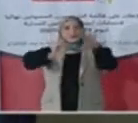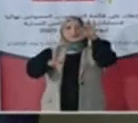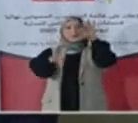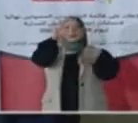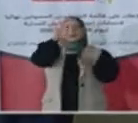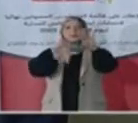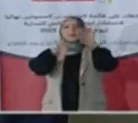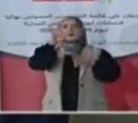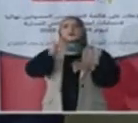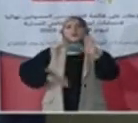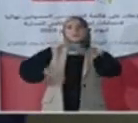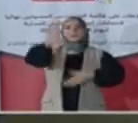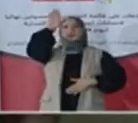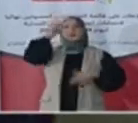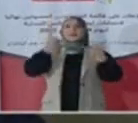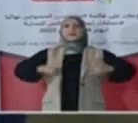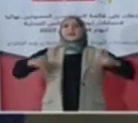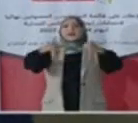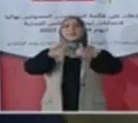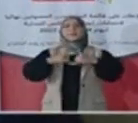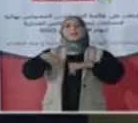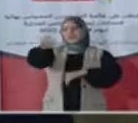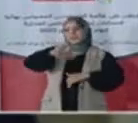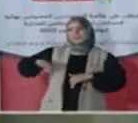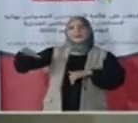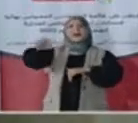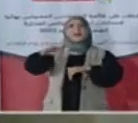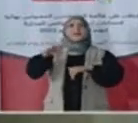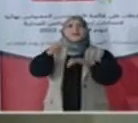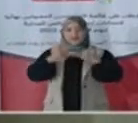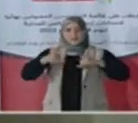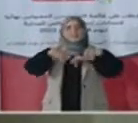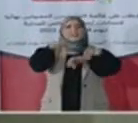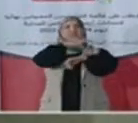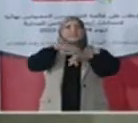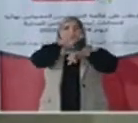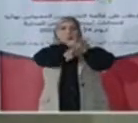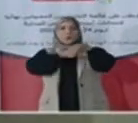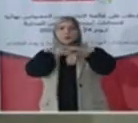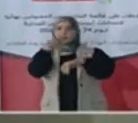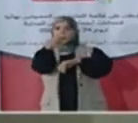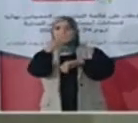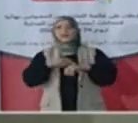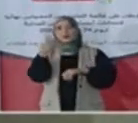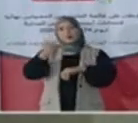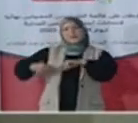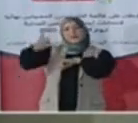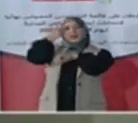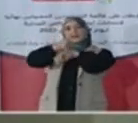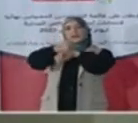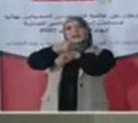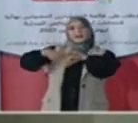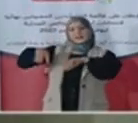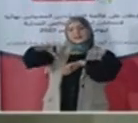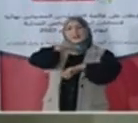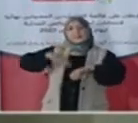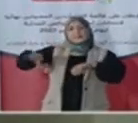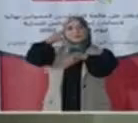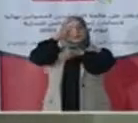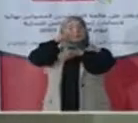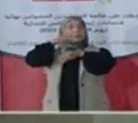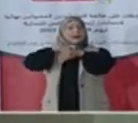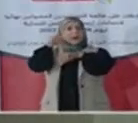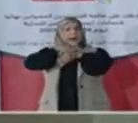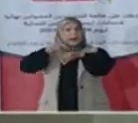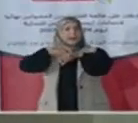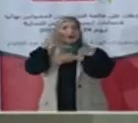قرعة تمثيل المجلس المحلي في المجلس الجهوي وأيضا في قرعة رئاسة المجلس المحلي ورئاسة المجلس الجهوي،